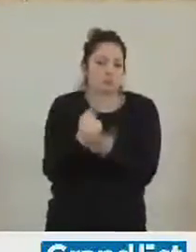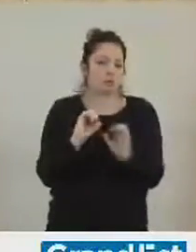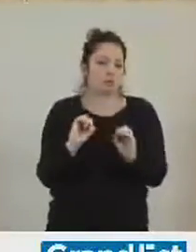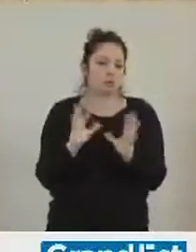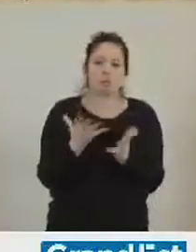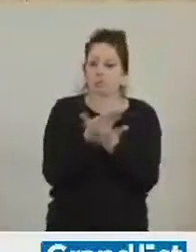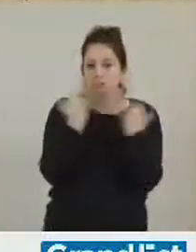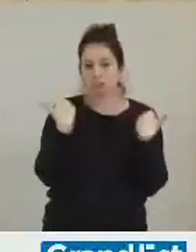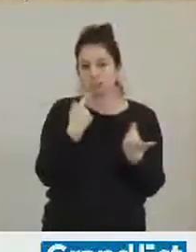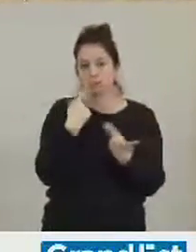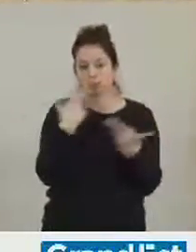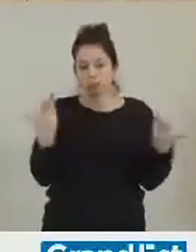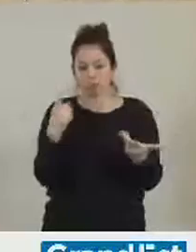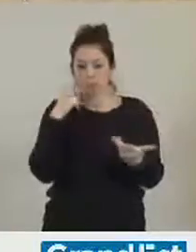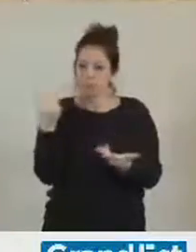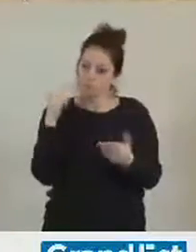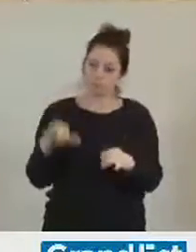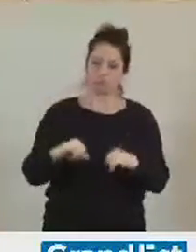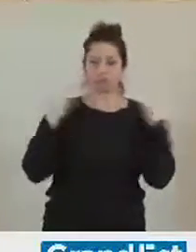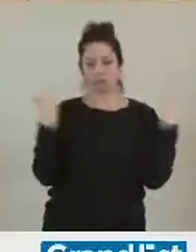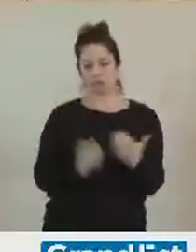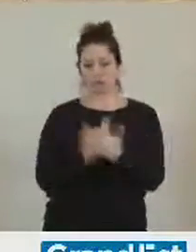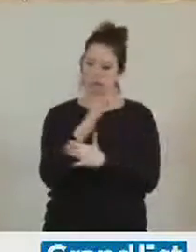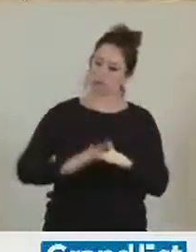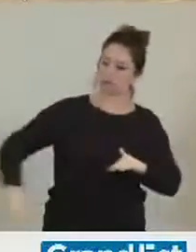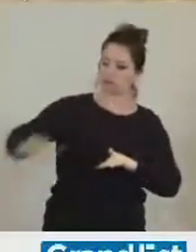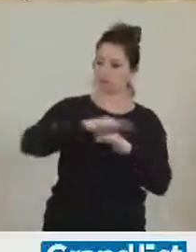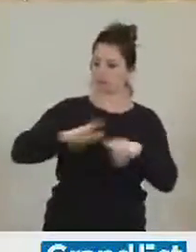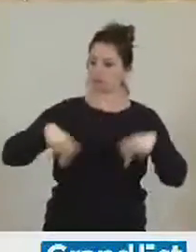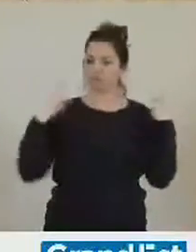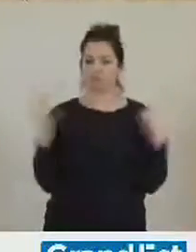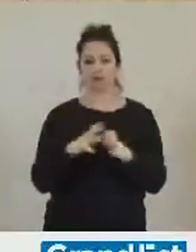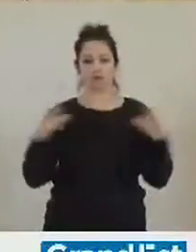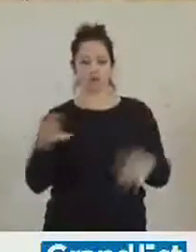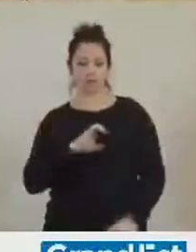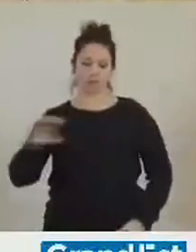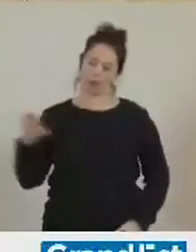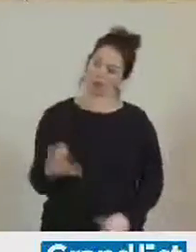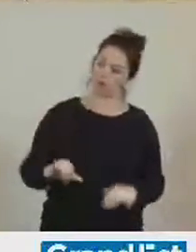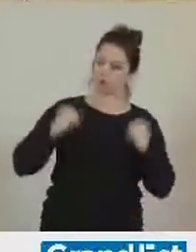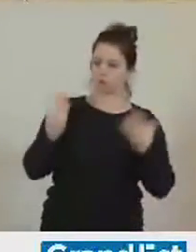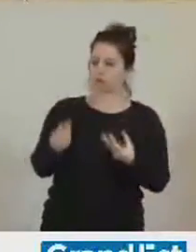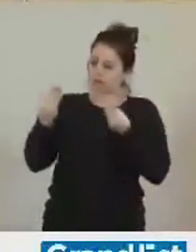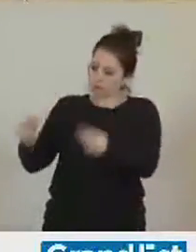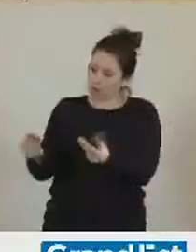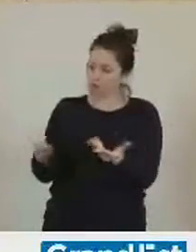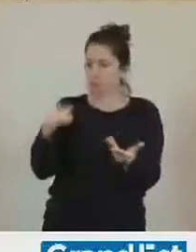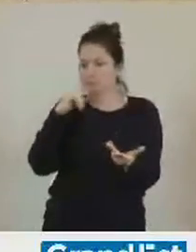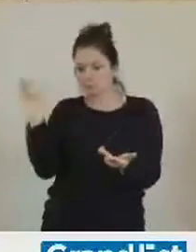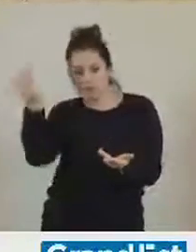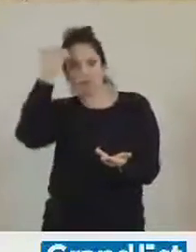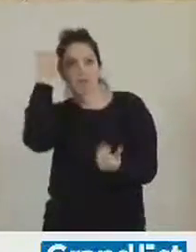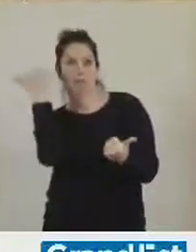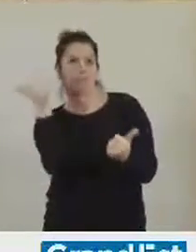fois de contribuer à l'appropriation des jeunes de leur nouvel espace de vie, c'est-à-dire la région Grand Est, et de les faire bénéficier d'un nouvel ensemble de services